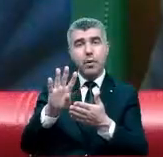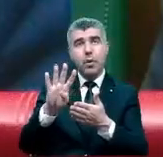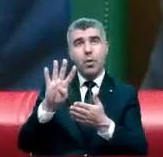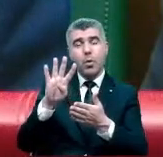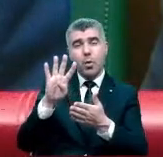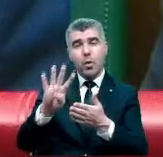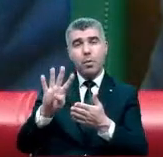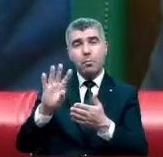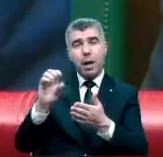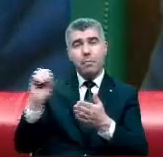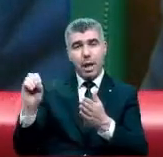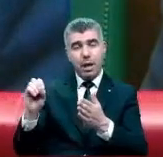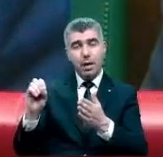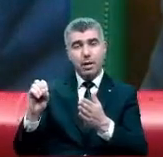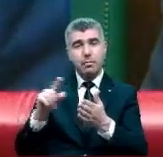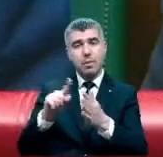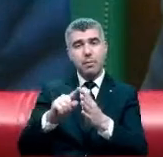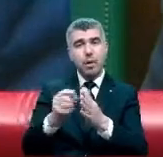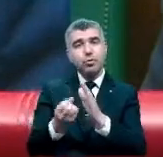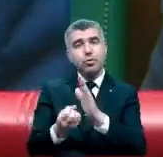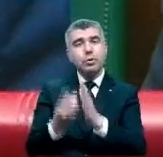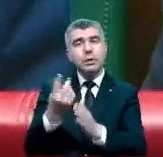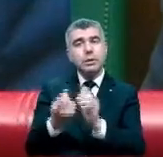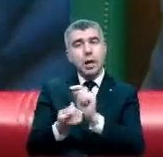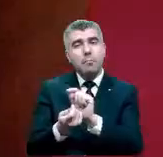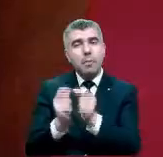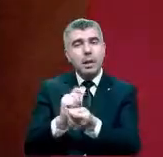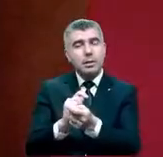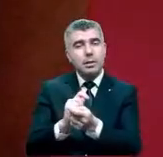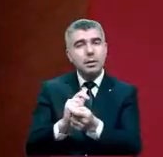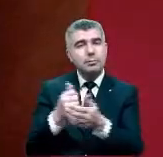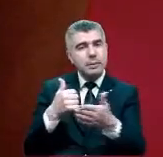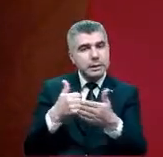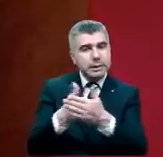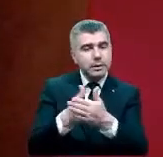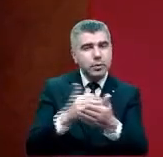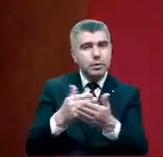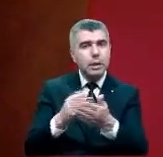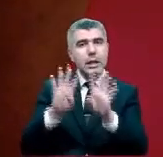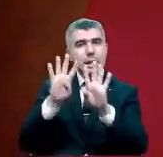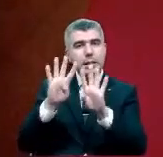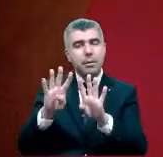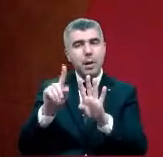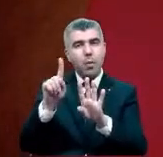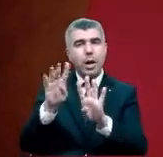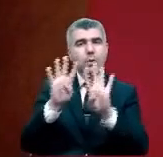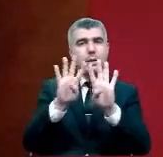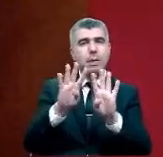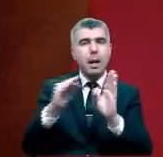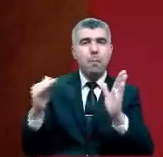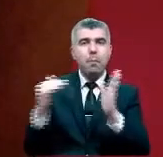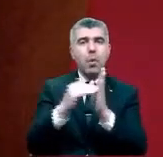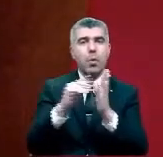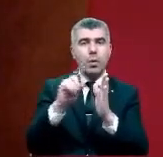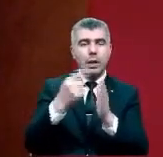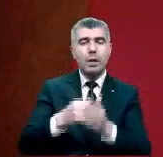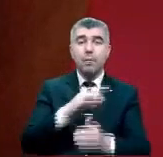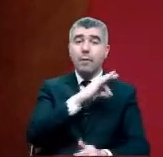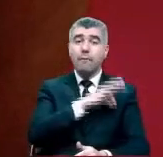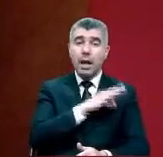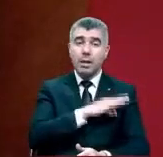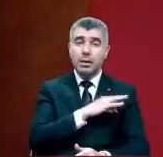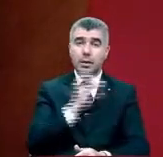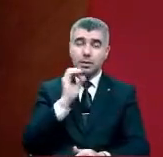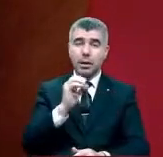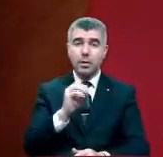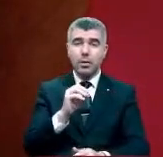5804 منحة خاصة بالتجديد والتكسير بغلاف مالي تيبلغ 881 مليون درهم، واستفاد قطاع